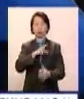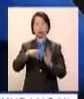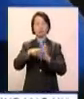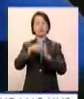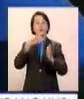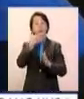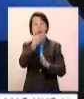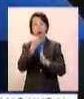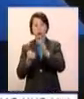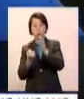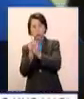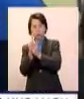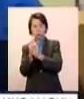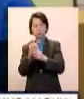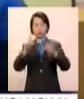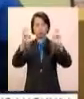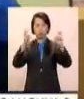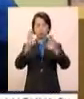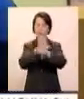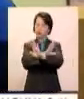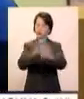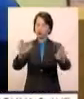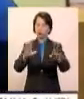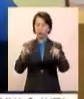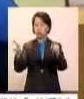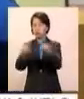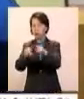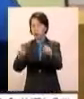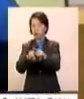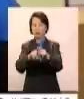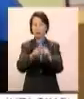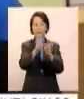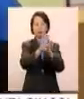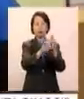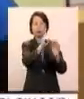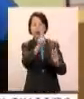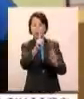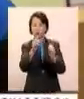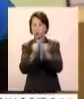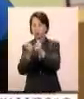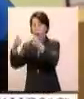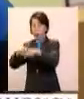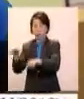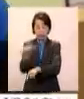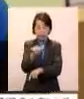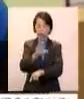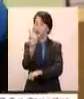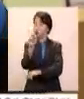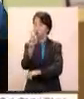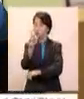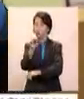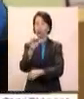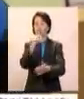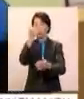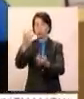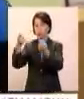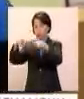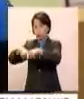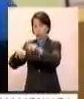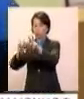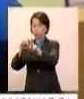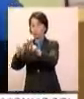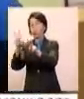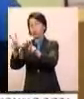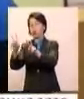telah membangkitkan isu jangan mempersamakan Bersatu dengan UMNO. Kononnya Bersatu adalah UMNO 2.0,